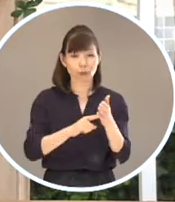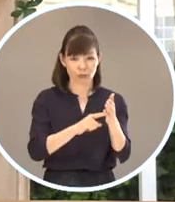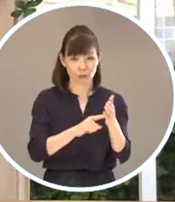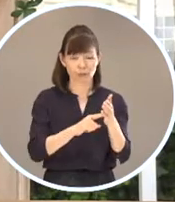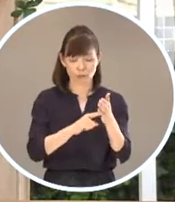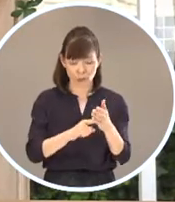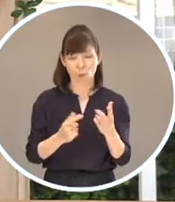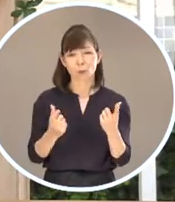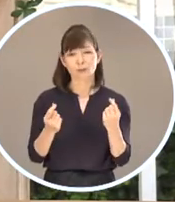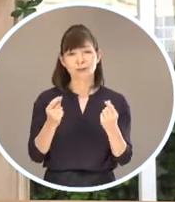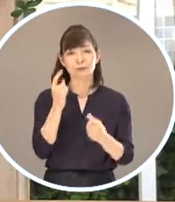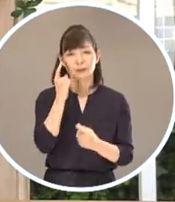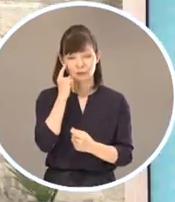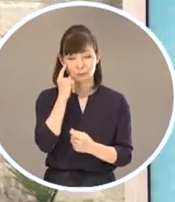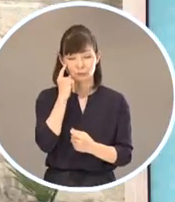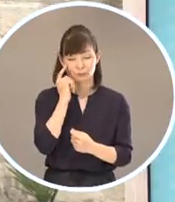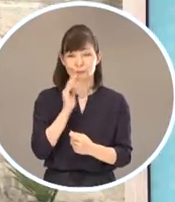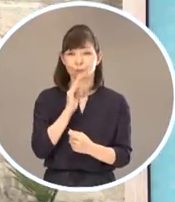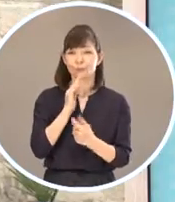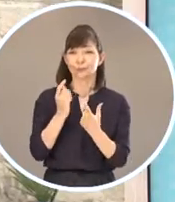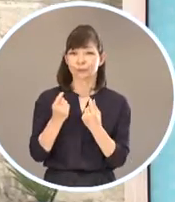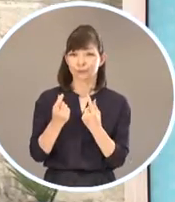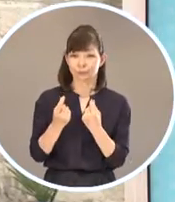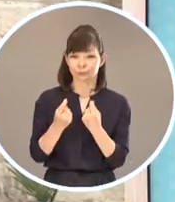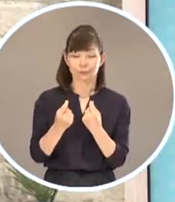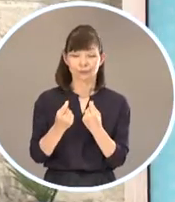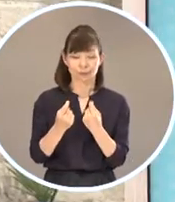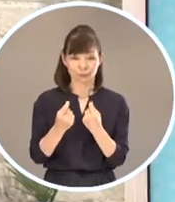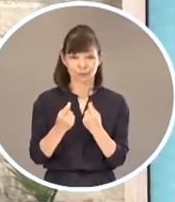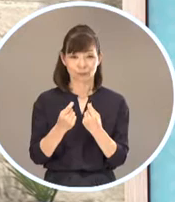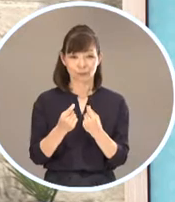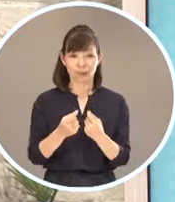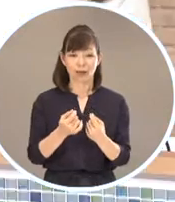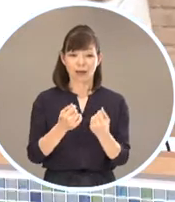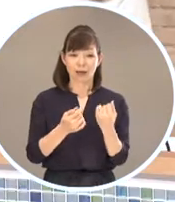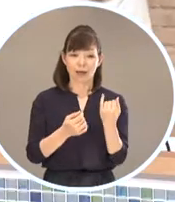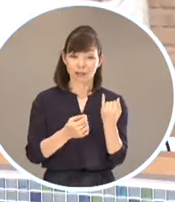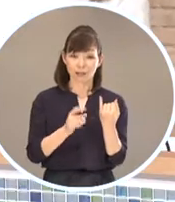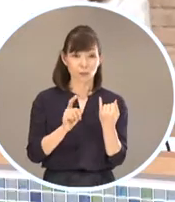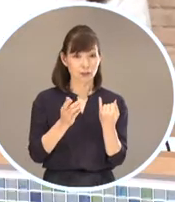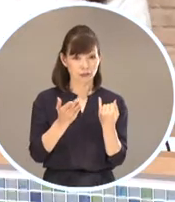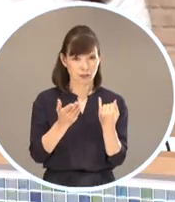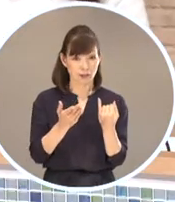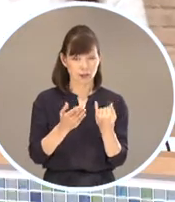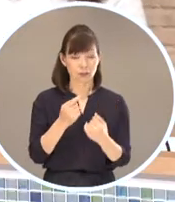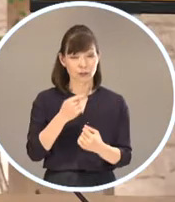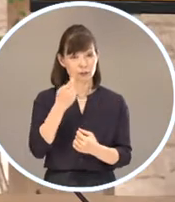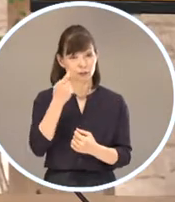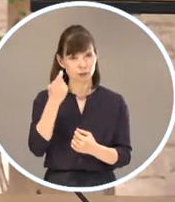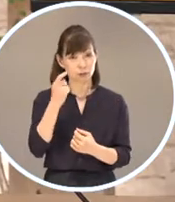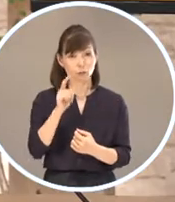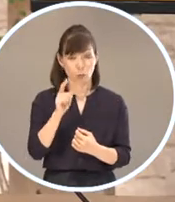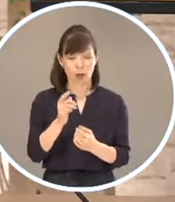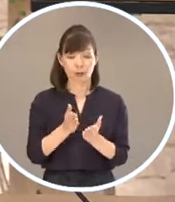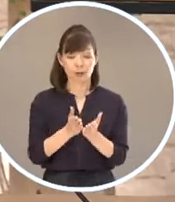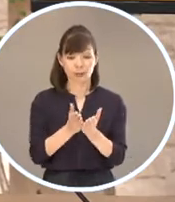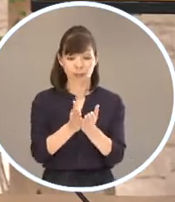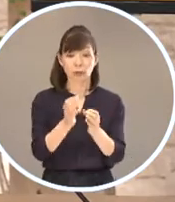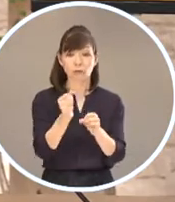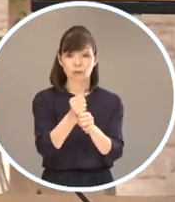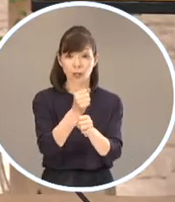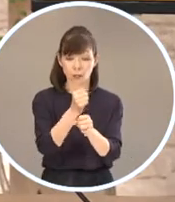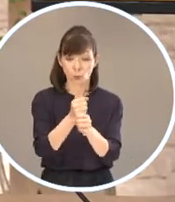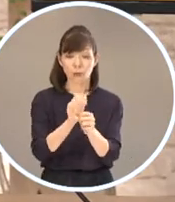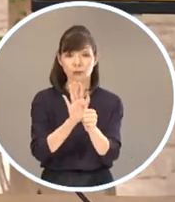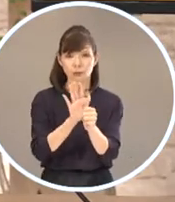感じしますね。 確かに同じ発想ですね。浅田さんはどうですか。 私ちょっと気になるのが、船舶産業への支